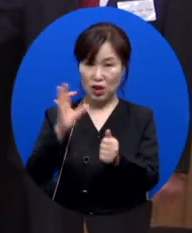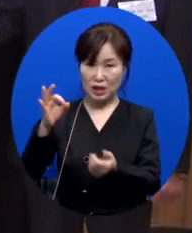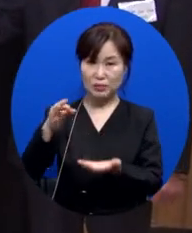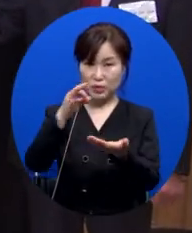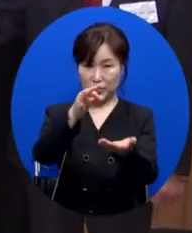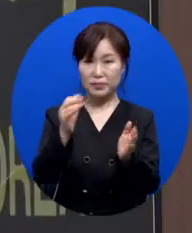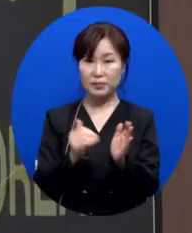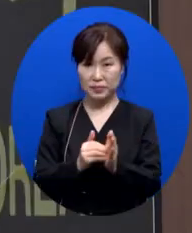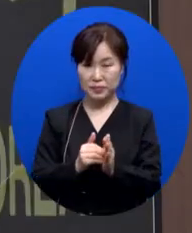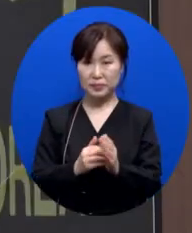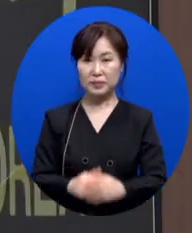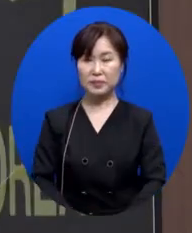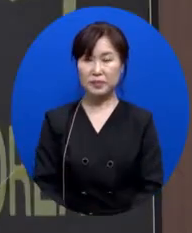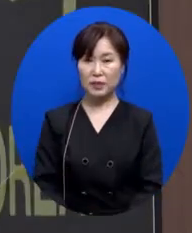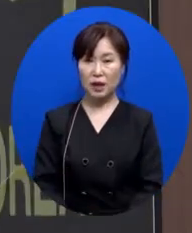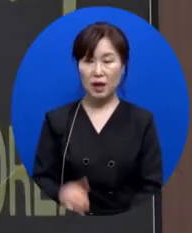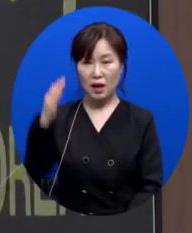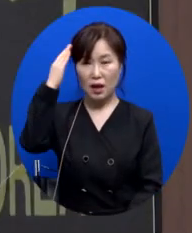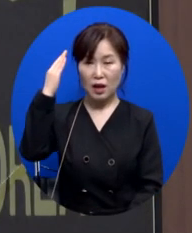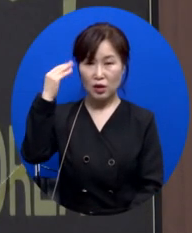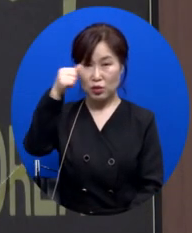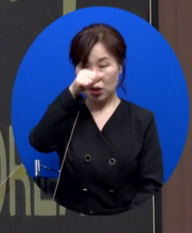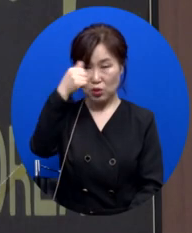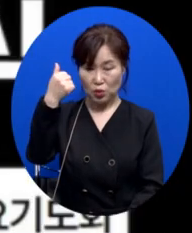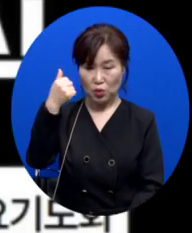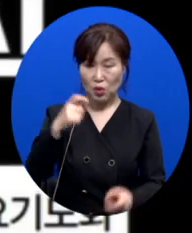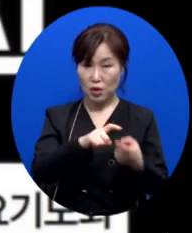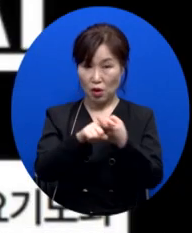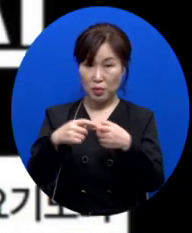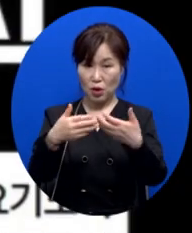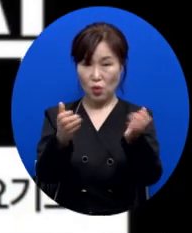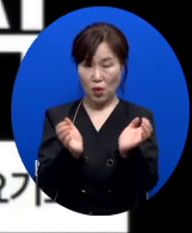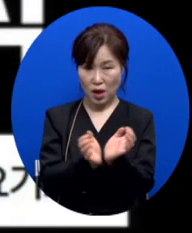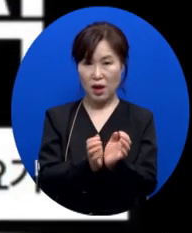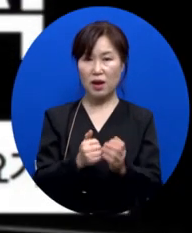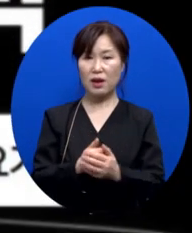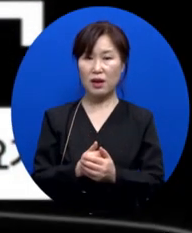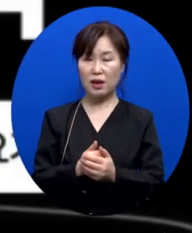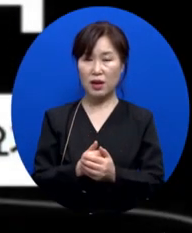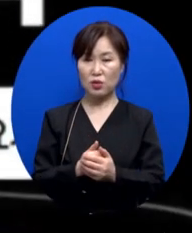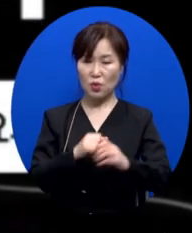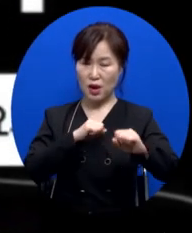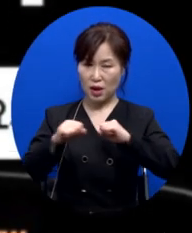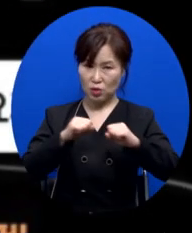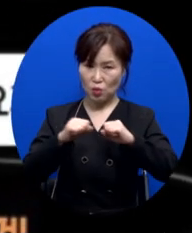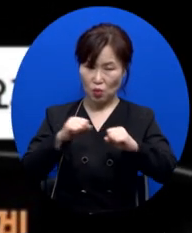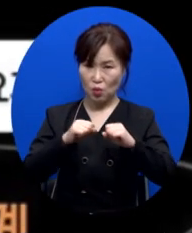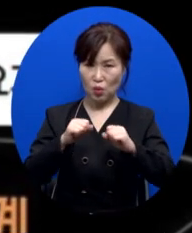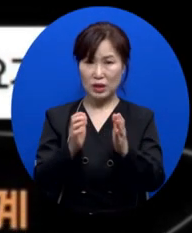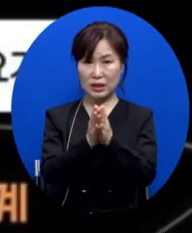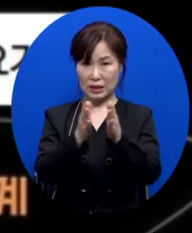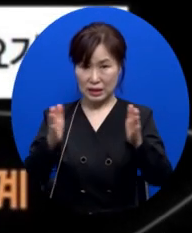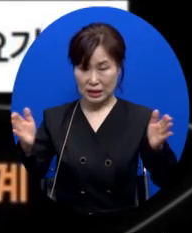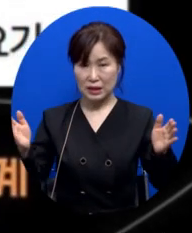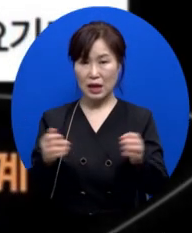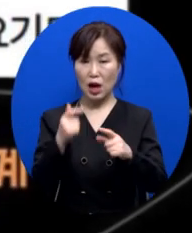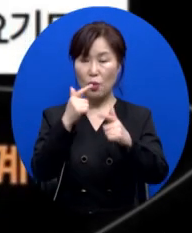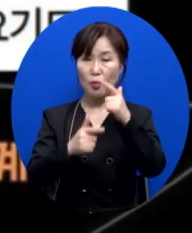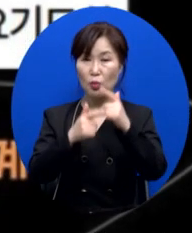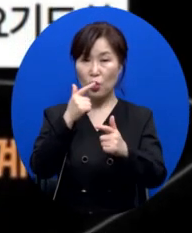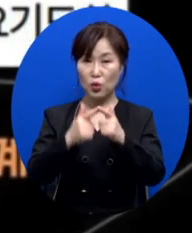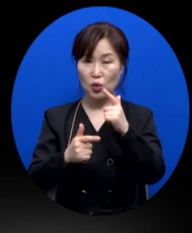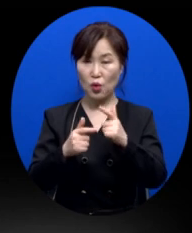했습니다 한국기독교 교회협의회 도 미얀마 민주화 를 위한 기독교 행동 출범식을 시작으로 목요 기도회 를